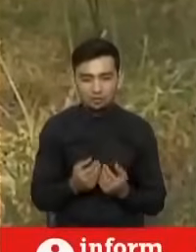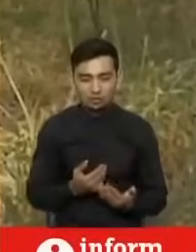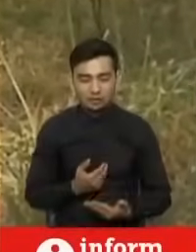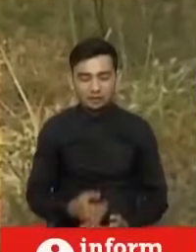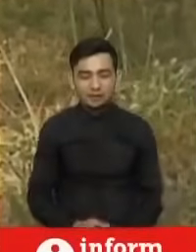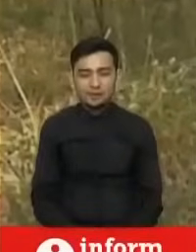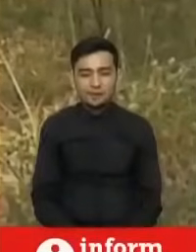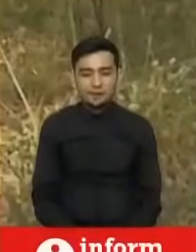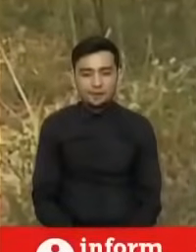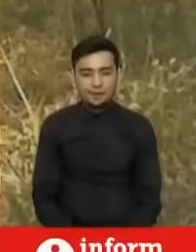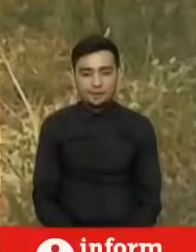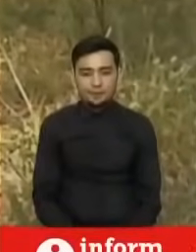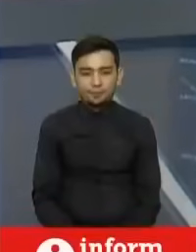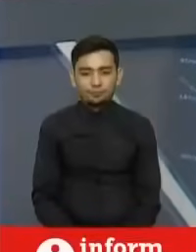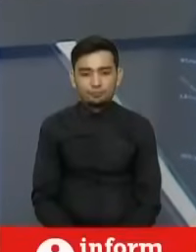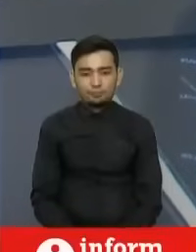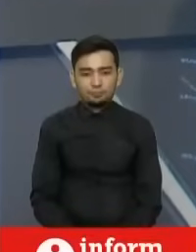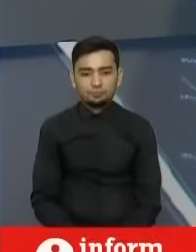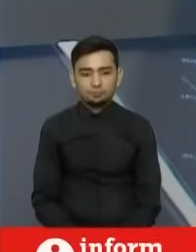Абулхаиров, Информбюро.